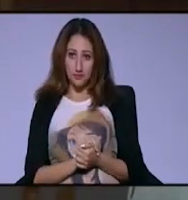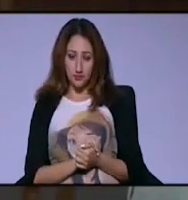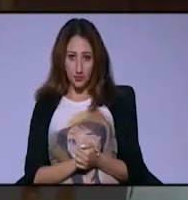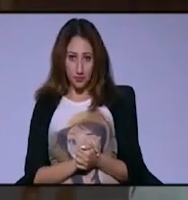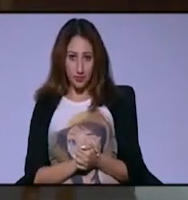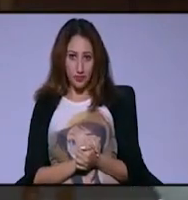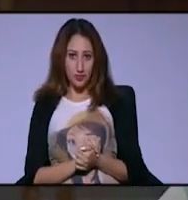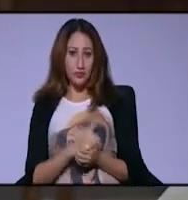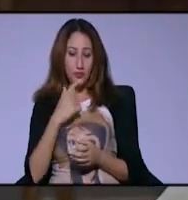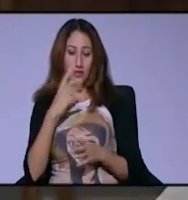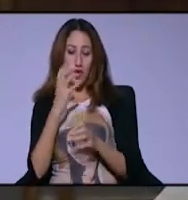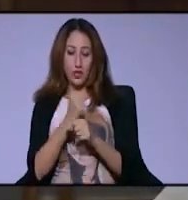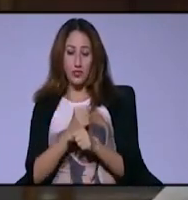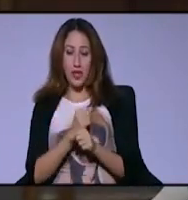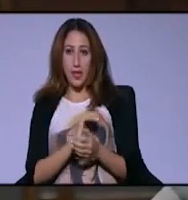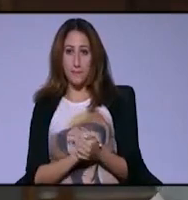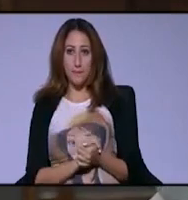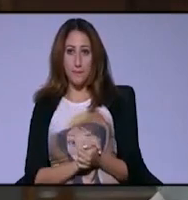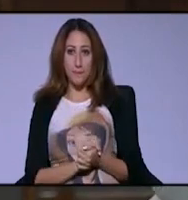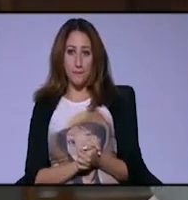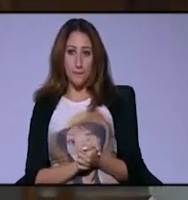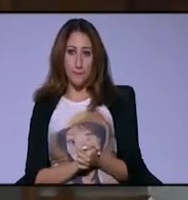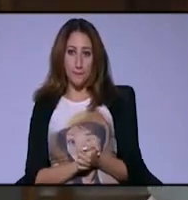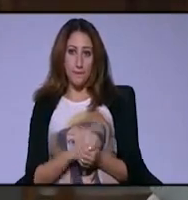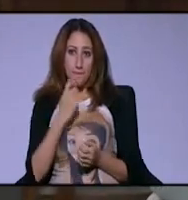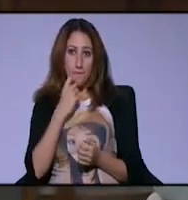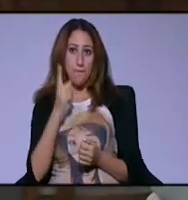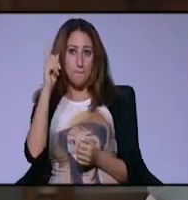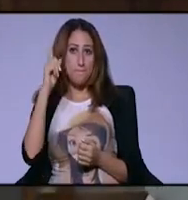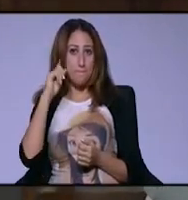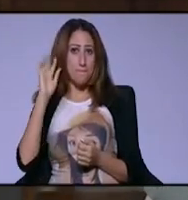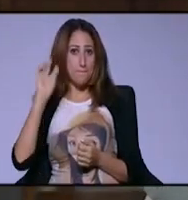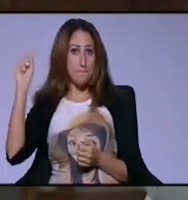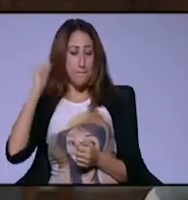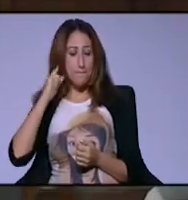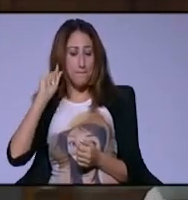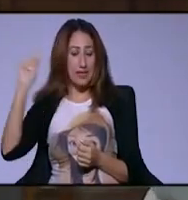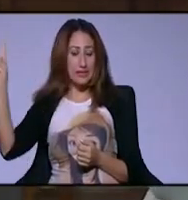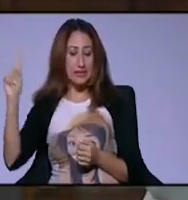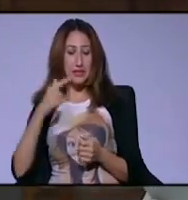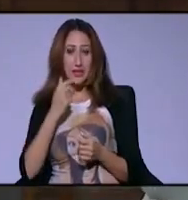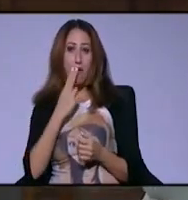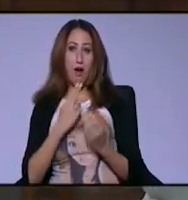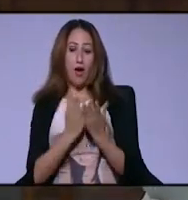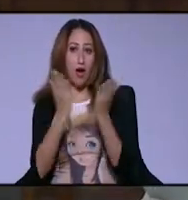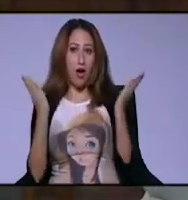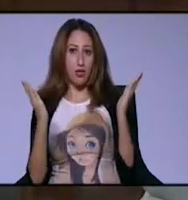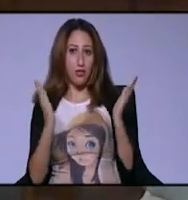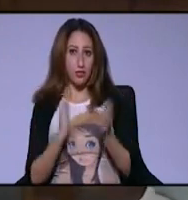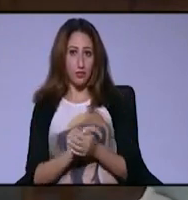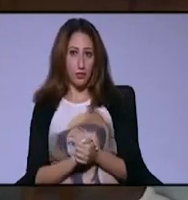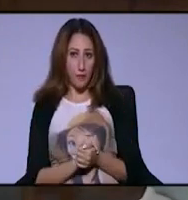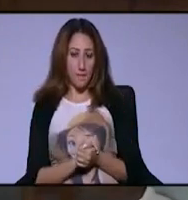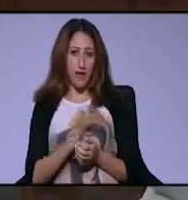الصلاة والسلام. أستاذ مجدي، المدينة خير لهم لو كانوا يعلمون، ده حديث الرسول عليه الصلاة والسلام زي ما استهليت في مقدمتي